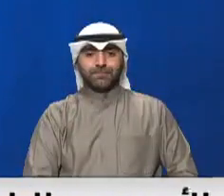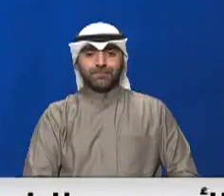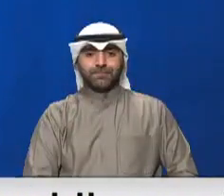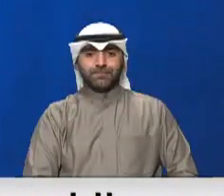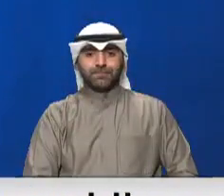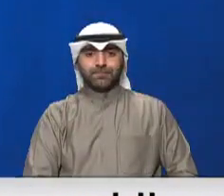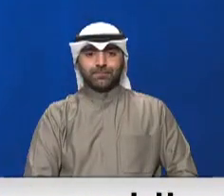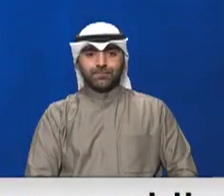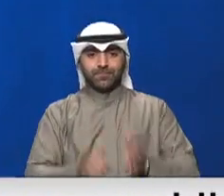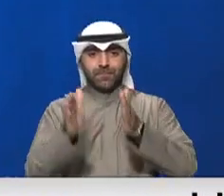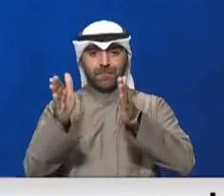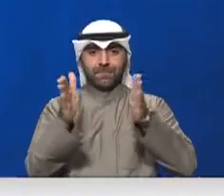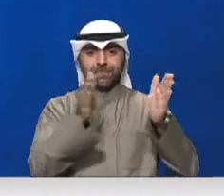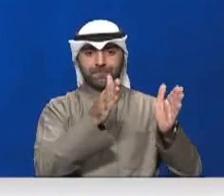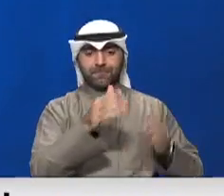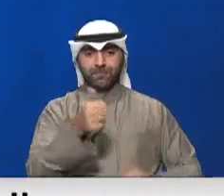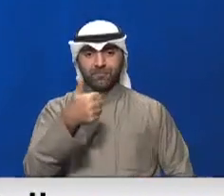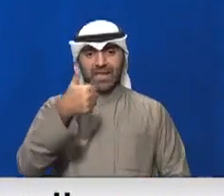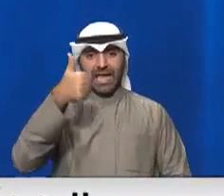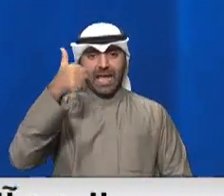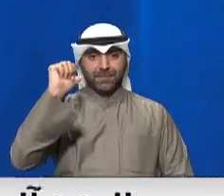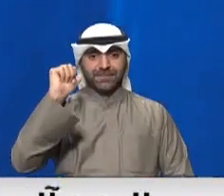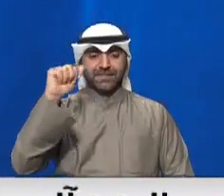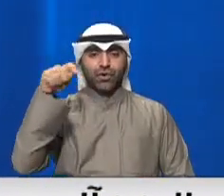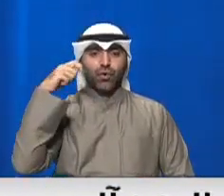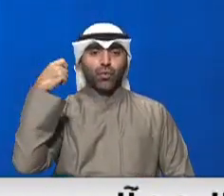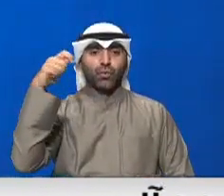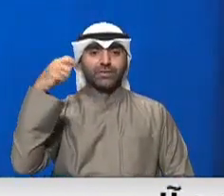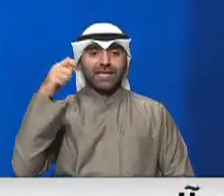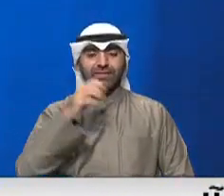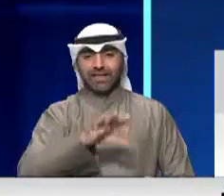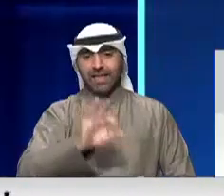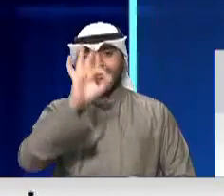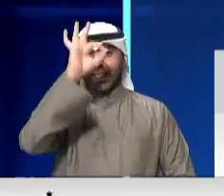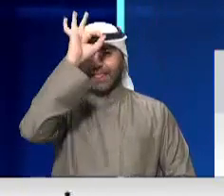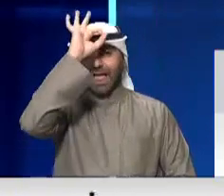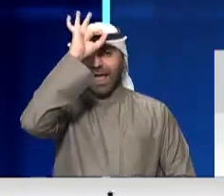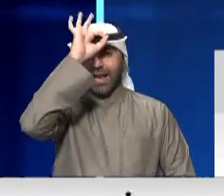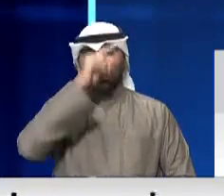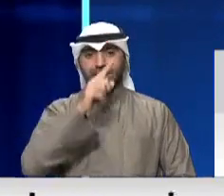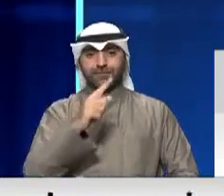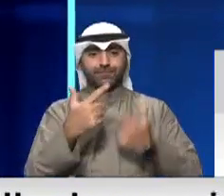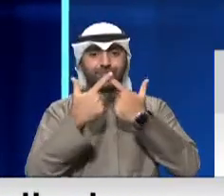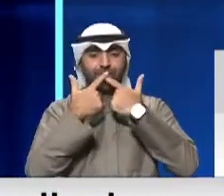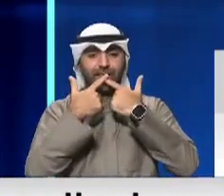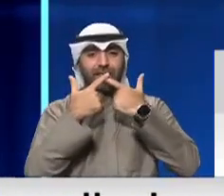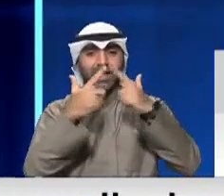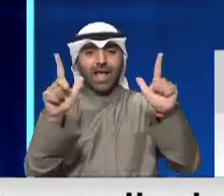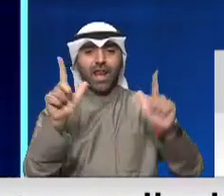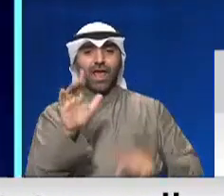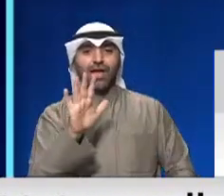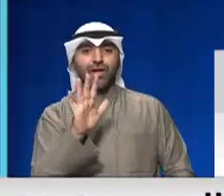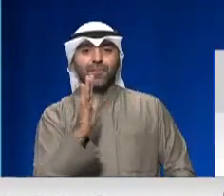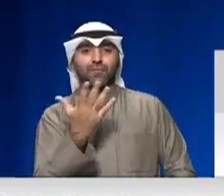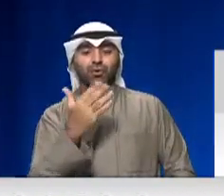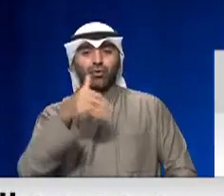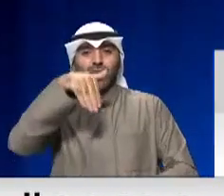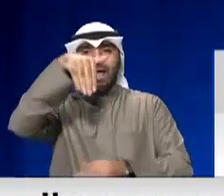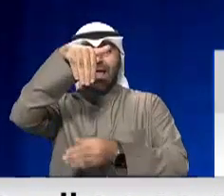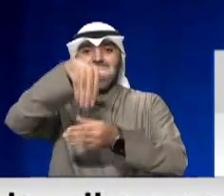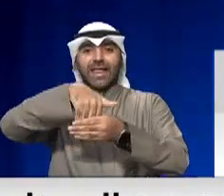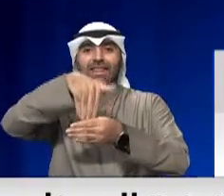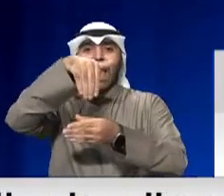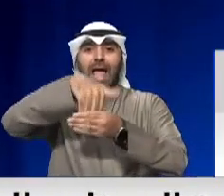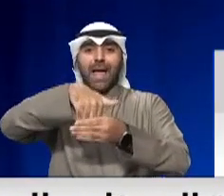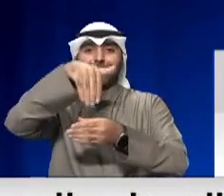أعلنت وزارة الداخلية أمس أنه بالنظر إلى صدور القرار الوزاري بتقسيم وتأليف وتحديد مقار لجان